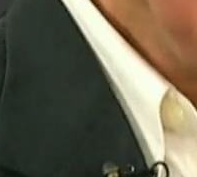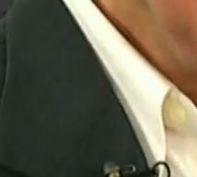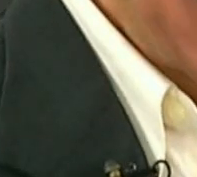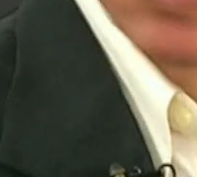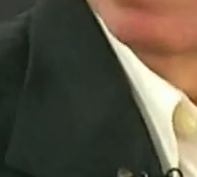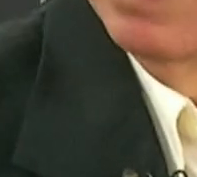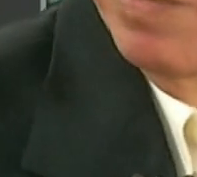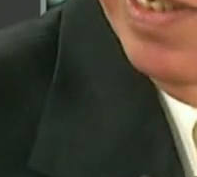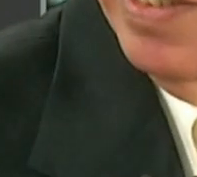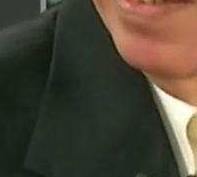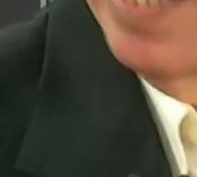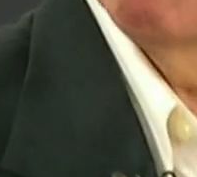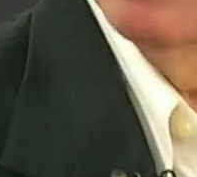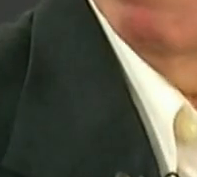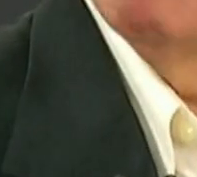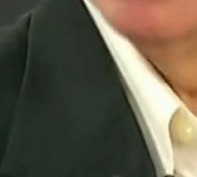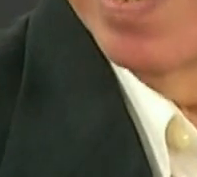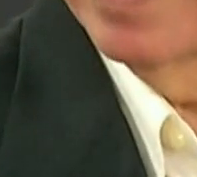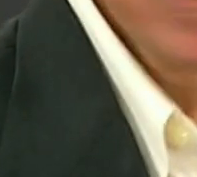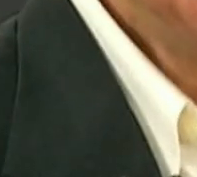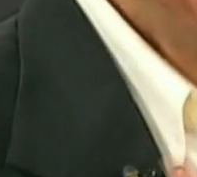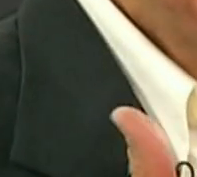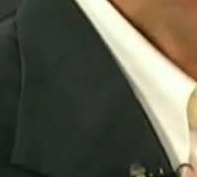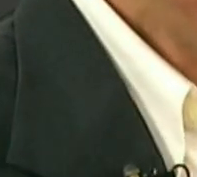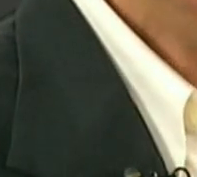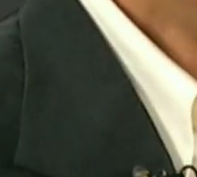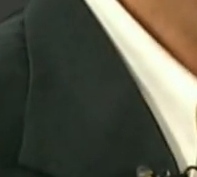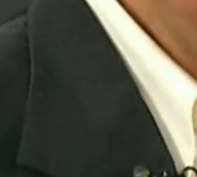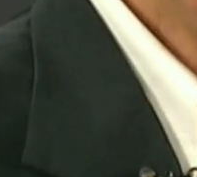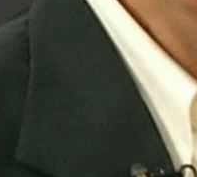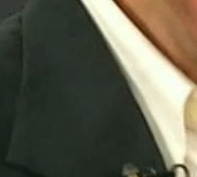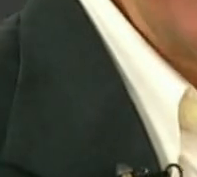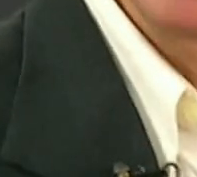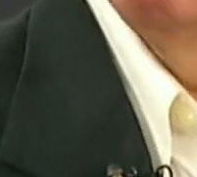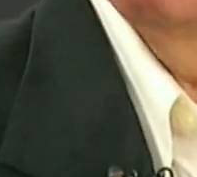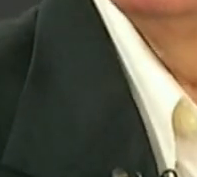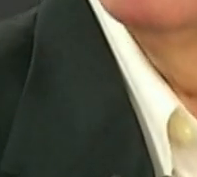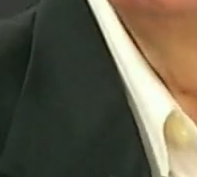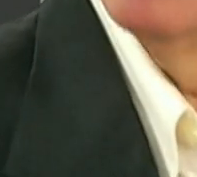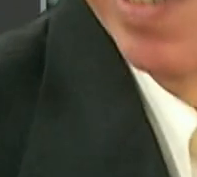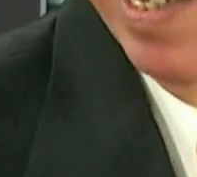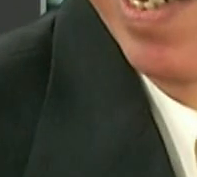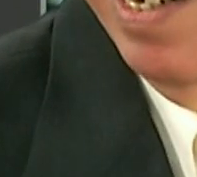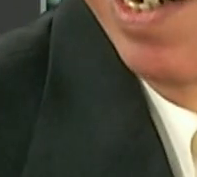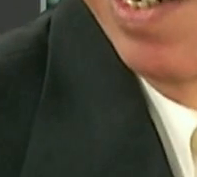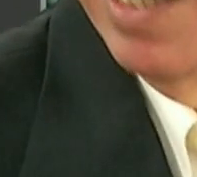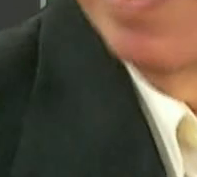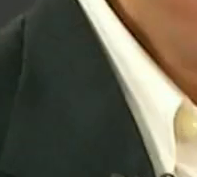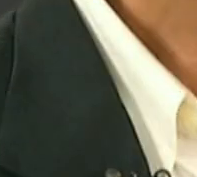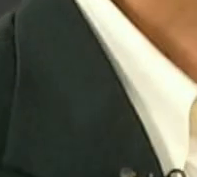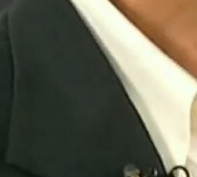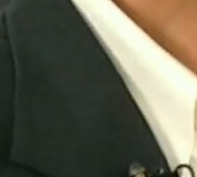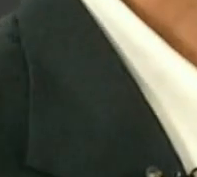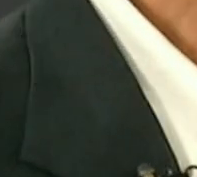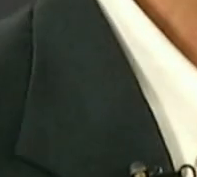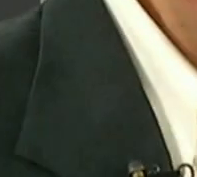dengan dialog seperti begini ada proses pembelajaran karena saya melihat bahwa semua ini kan masih baru di dalam politik dan kita